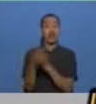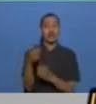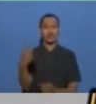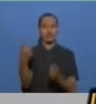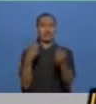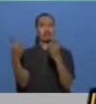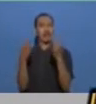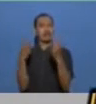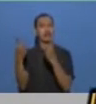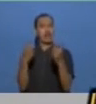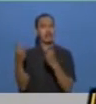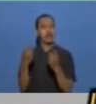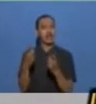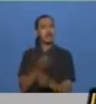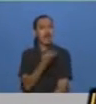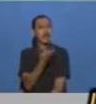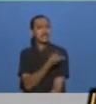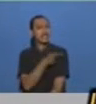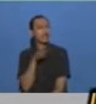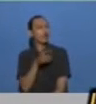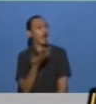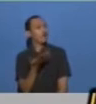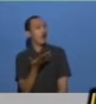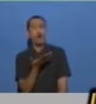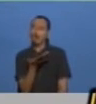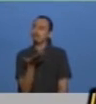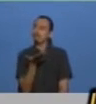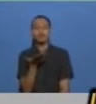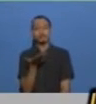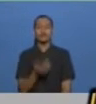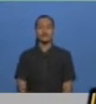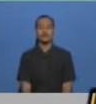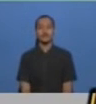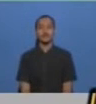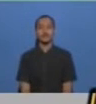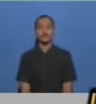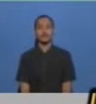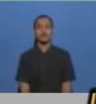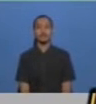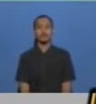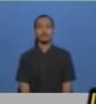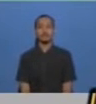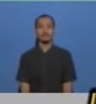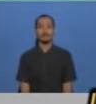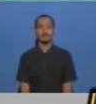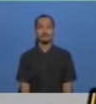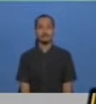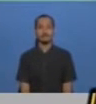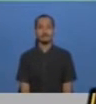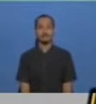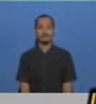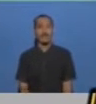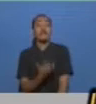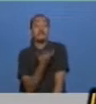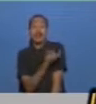kan gitu. Vaksin ini kan bisa dibilang ya bagian dari perbekalan